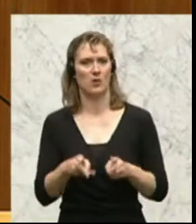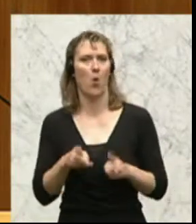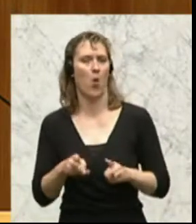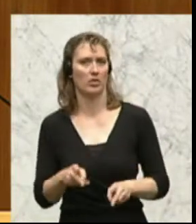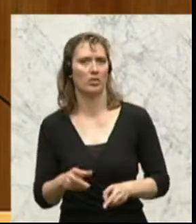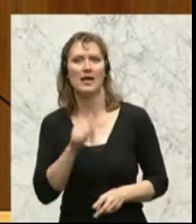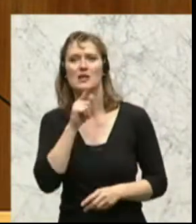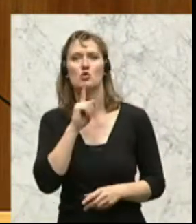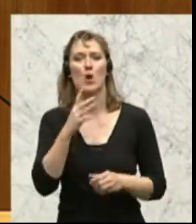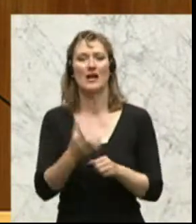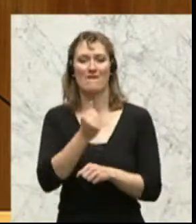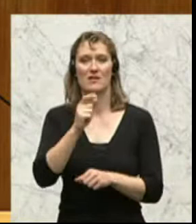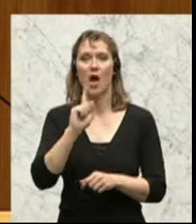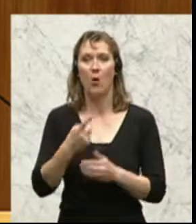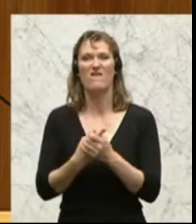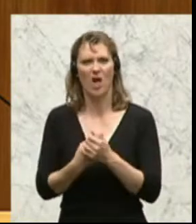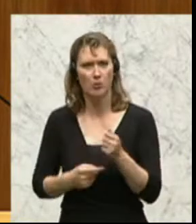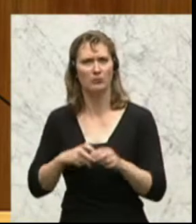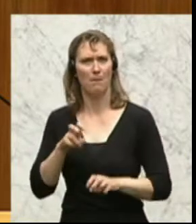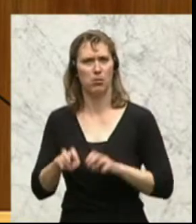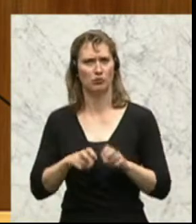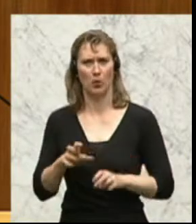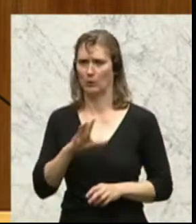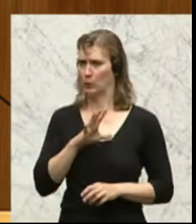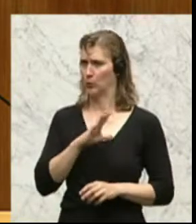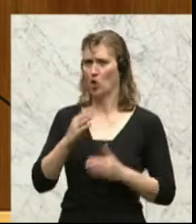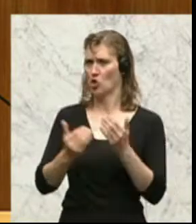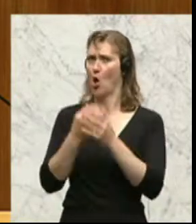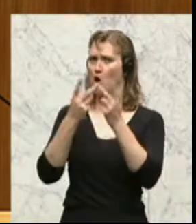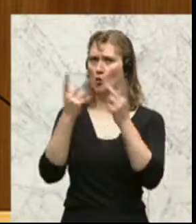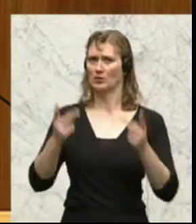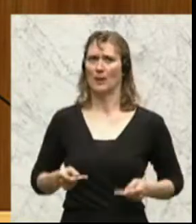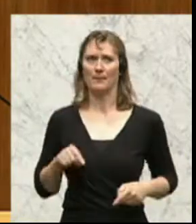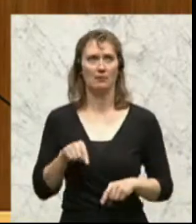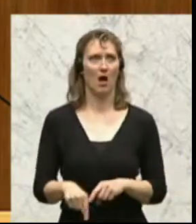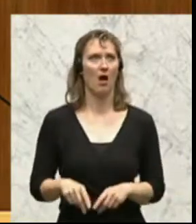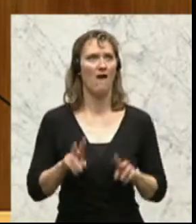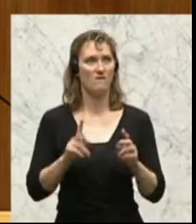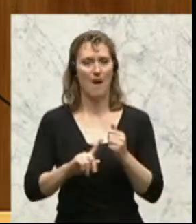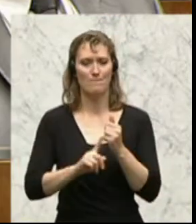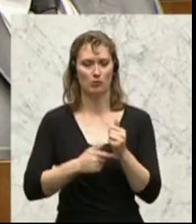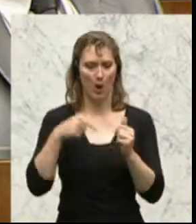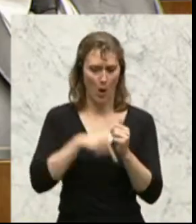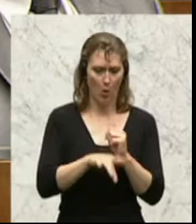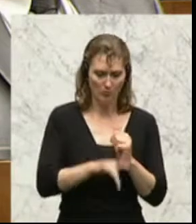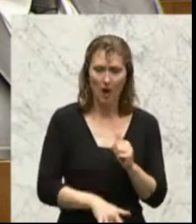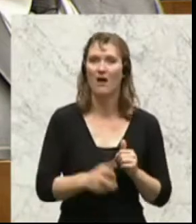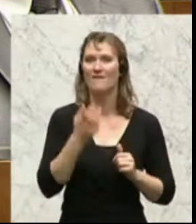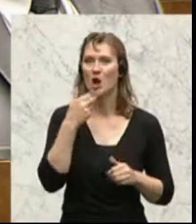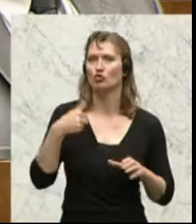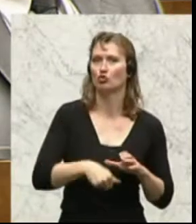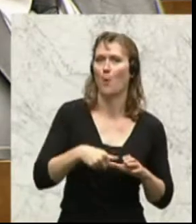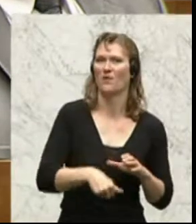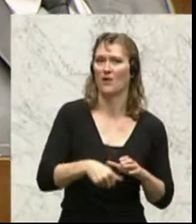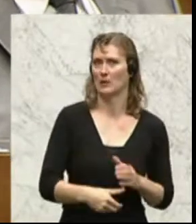Gewinn, sondern auch den Verlust. Ganz ein neues Konzept, um im Endeffekt Budgetlöcher zu stopfen. Vor 20 Jahren hätte es da